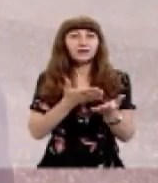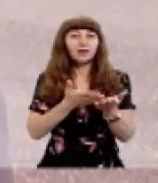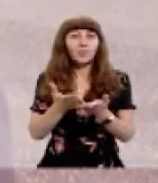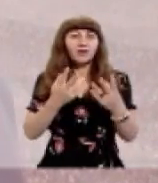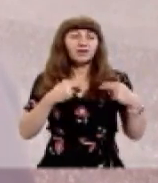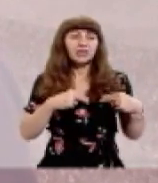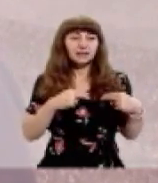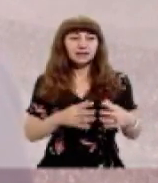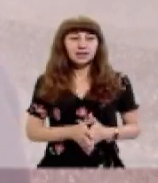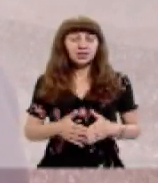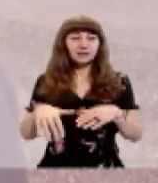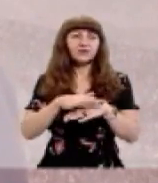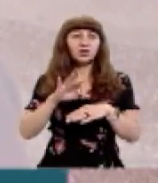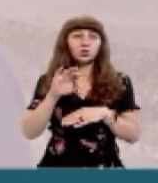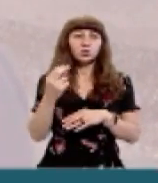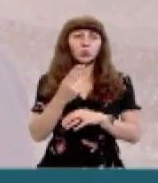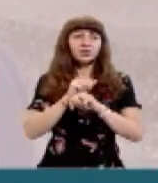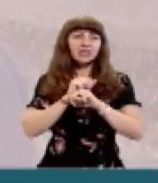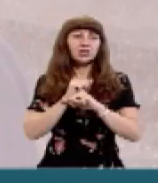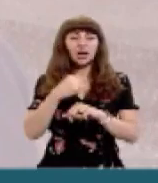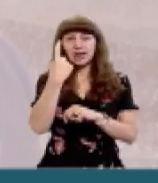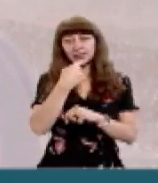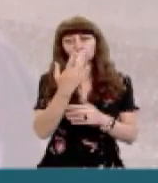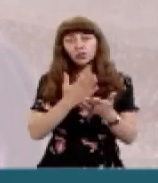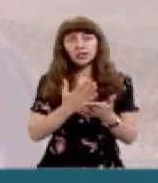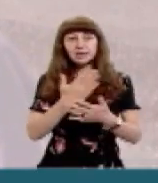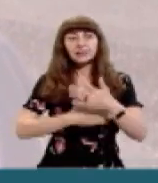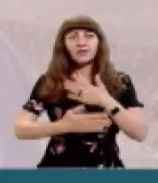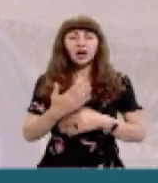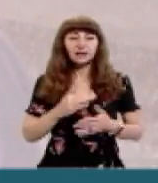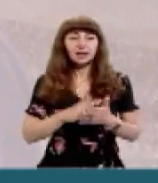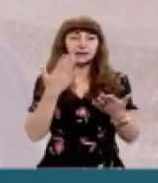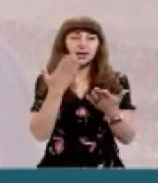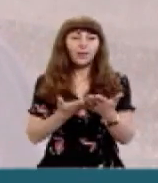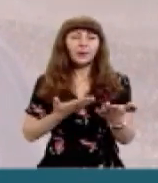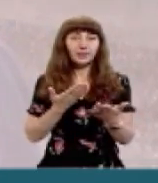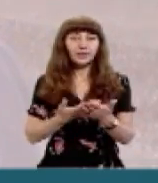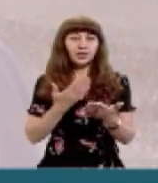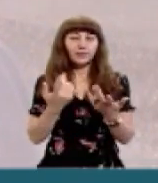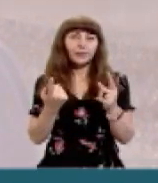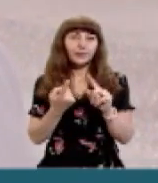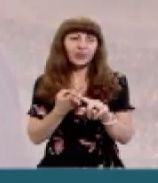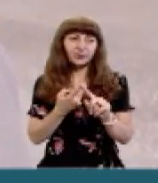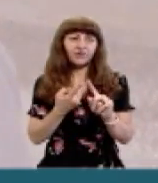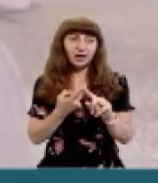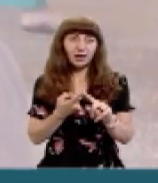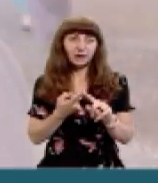направлений деятельности сферы социальной защиты для лиц с инвалидностью. Ну, например, возьмем первое –